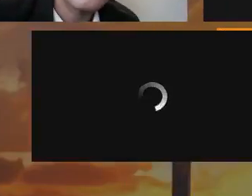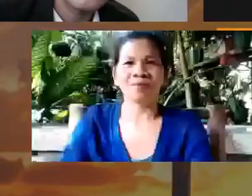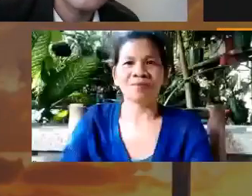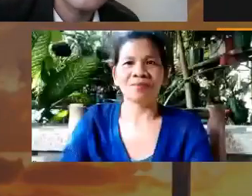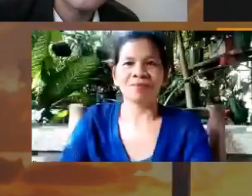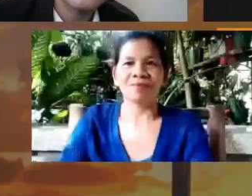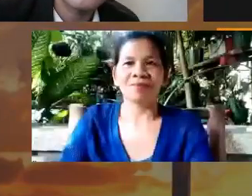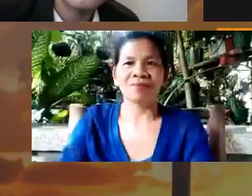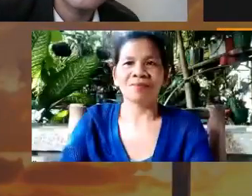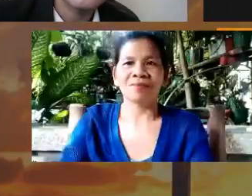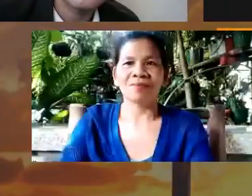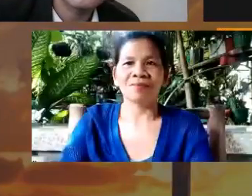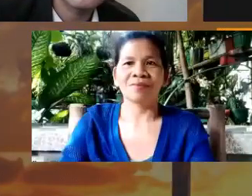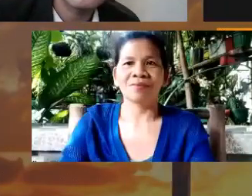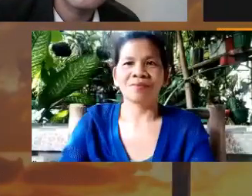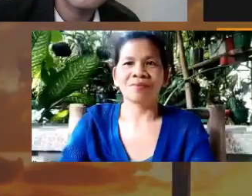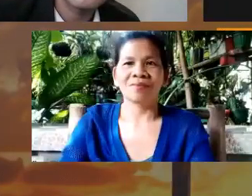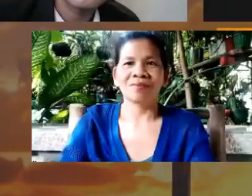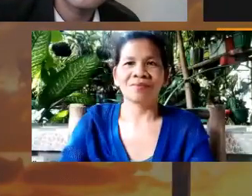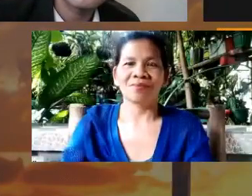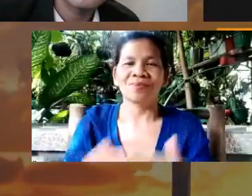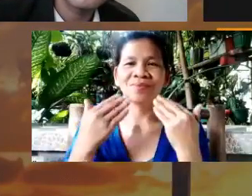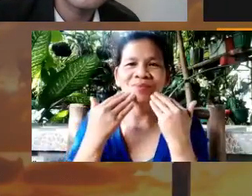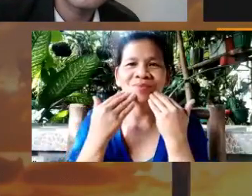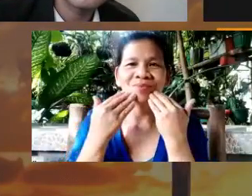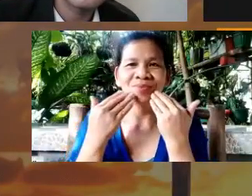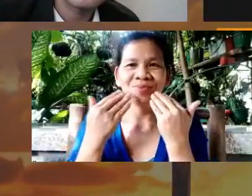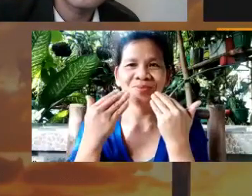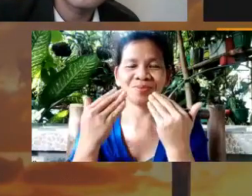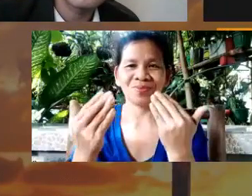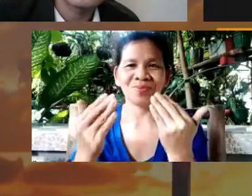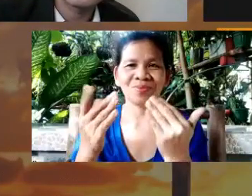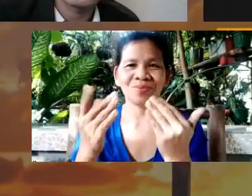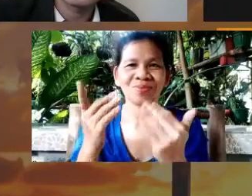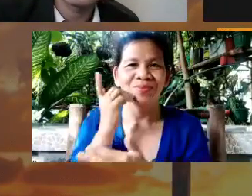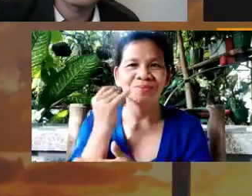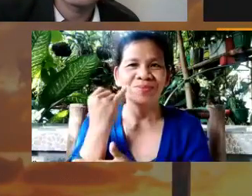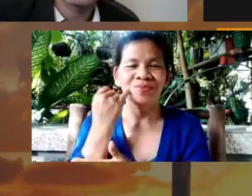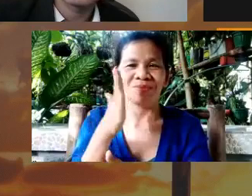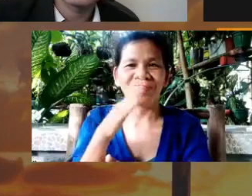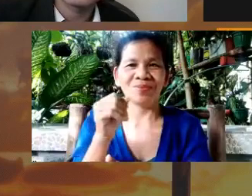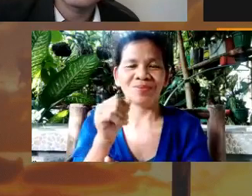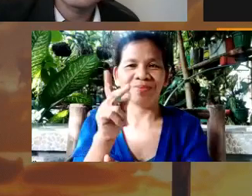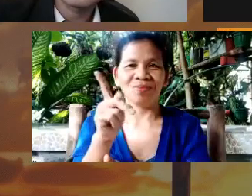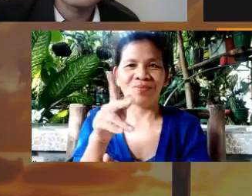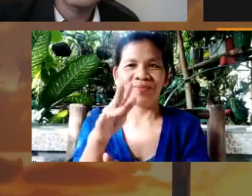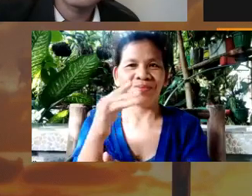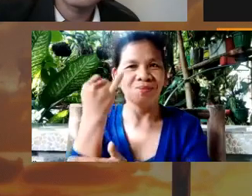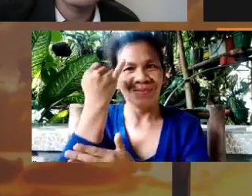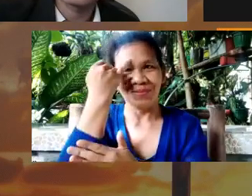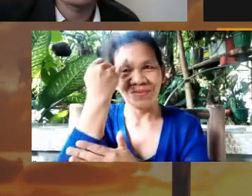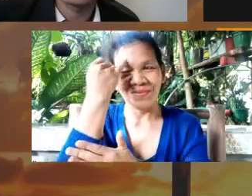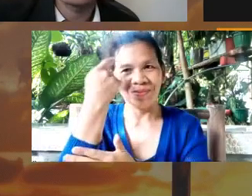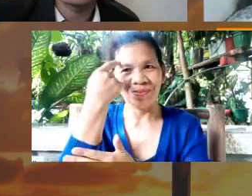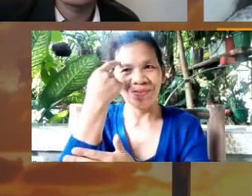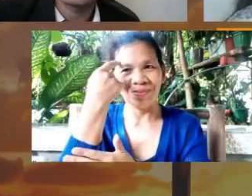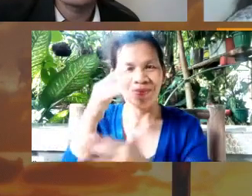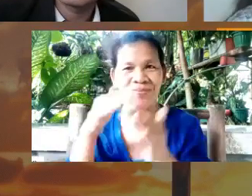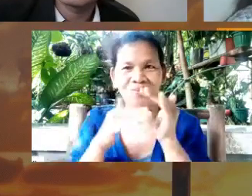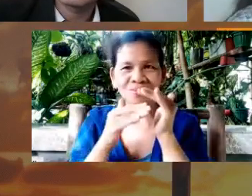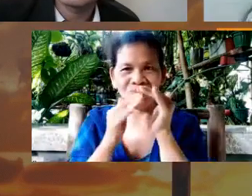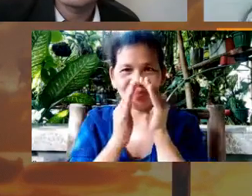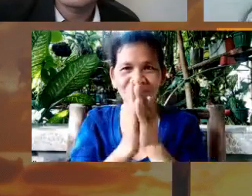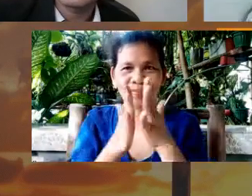Okay, thank you so much, Ma'am Dyra at Pastor Jubi, sa inyong pangunguna sa ating panalangin sa umagang ito. At ay dadako na sa ating mga pagbati, Pastor